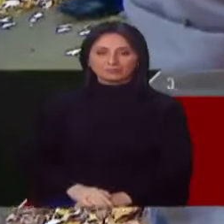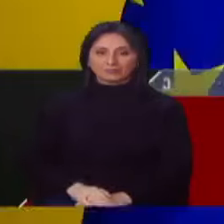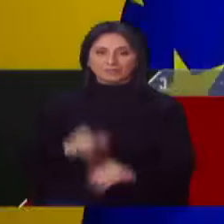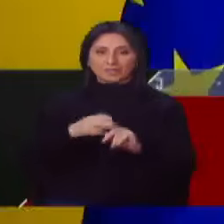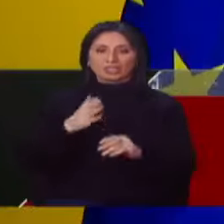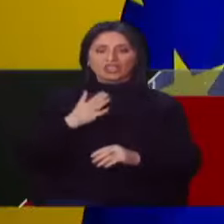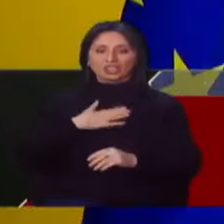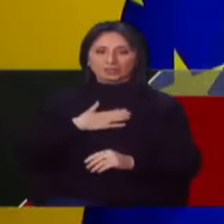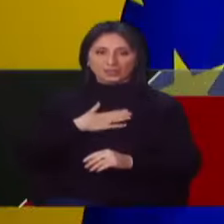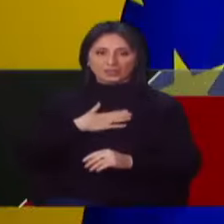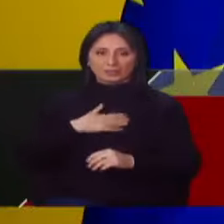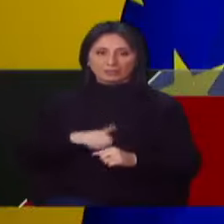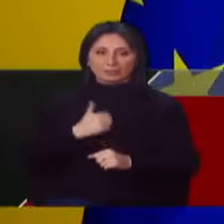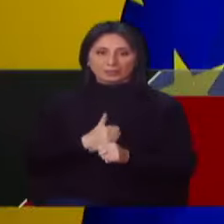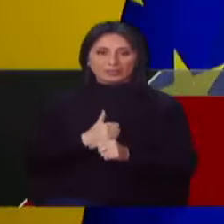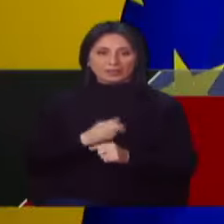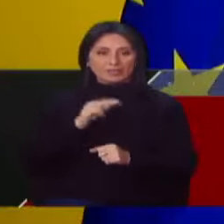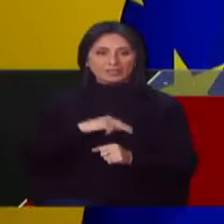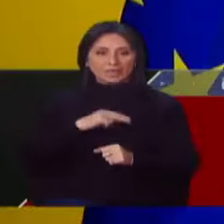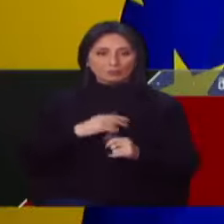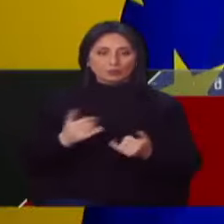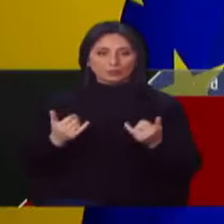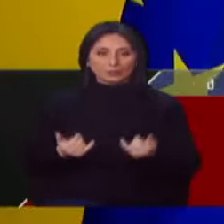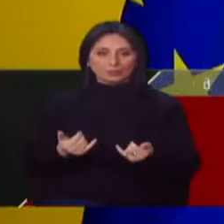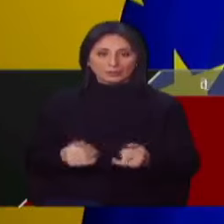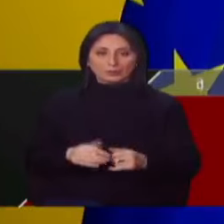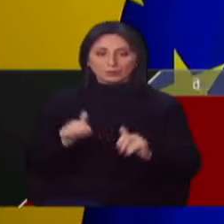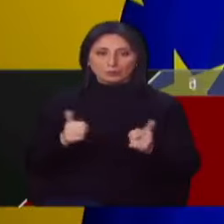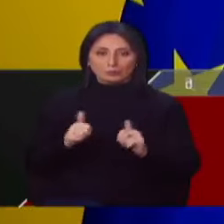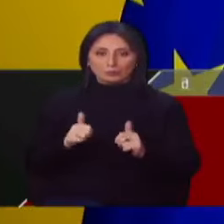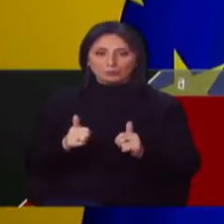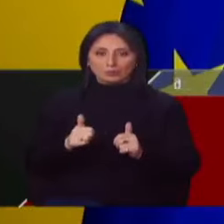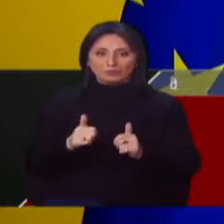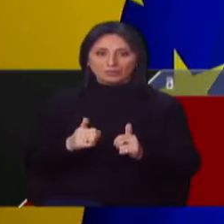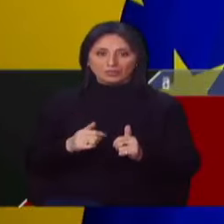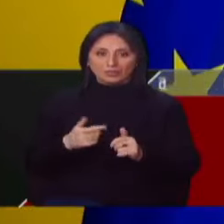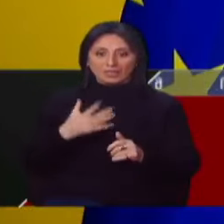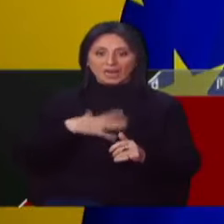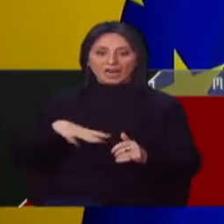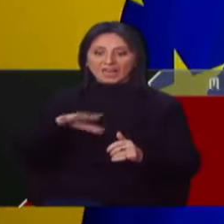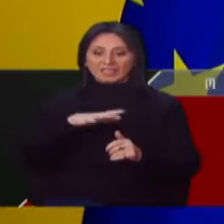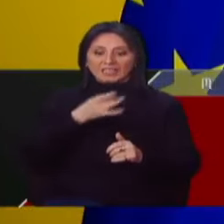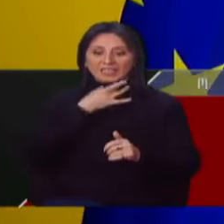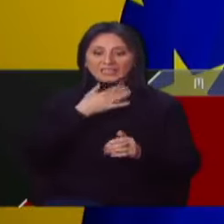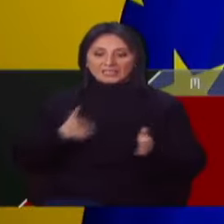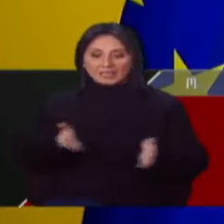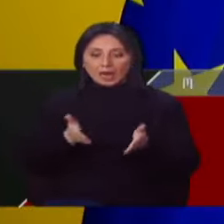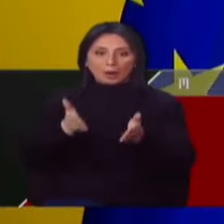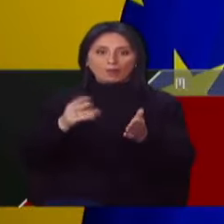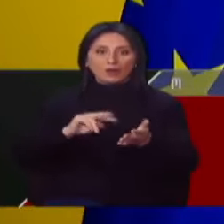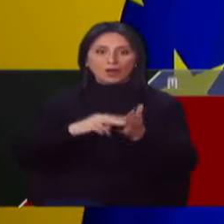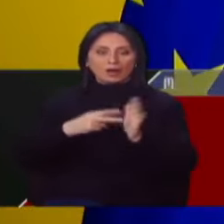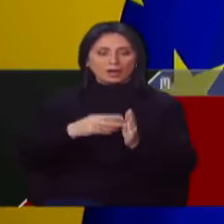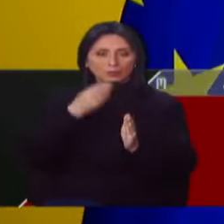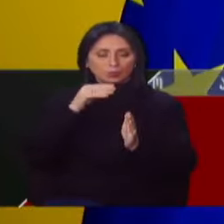ეს არის ჩვენი მთავარი სამუშაო დღეს, როგორ გამოყვავს ქვეყანა კრიზისიდან, ძალიან კონკრეტული